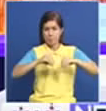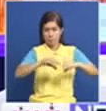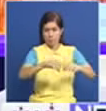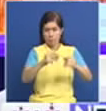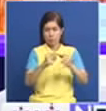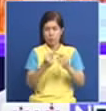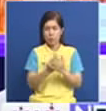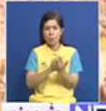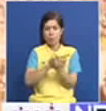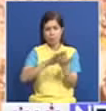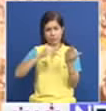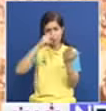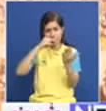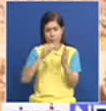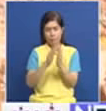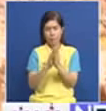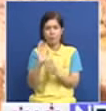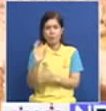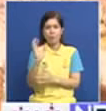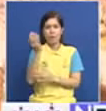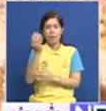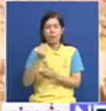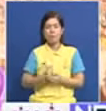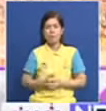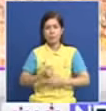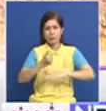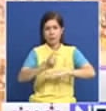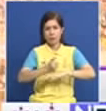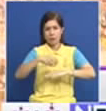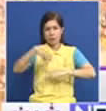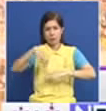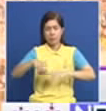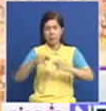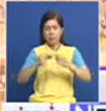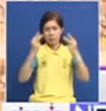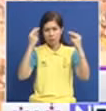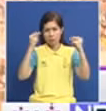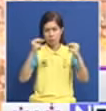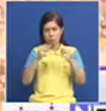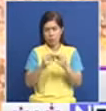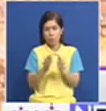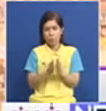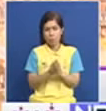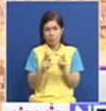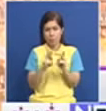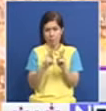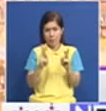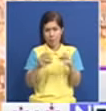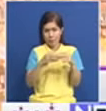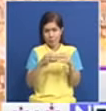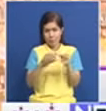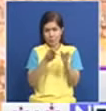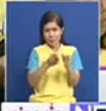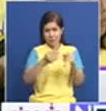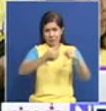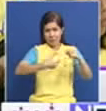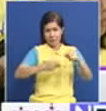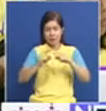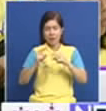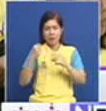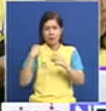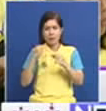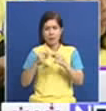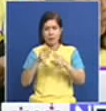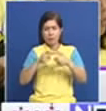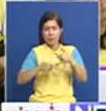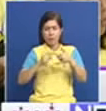กครับหม่อมหลวงปนัดดาดิษกุลรัฐมนตรีประจำสำนักนายกรัฐมนตรีพร้อมด้วยคณะกรรมการฝ่ายต่างๆแถลงข่าวความพร้อมการจัดกิ